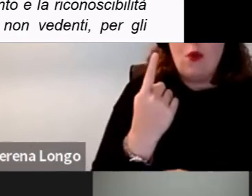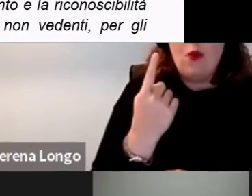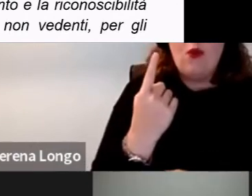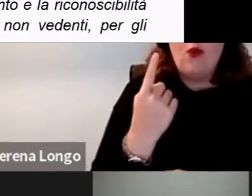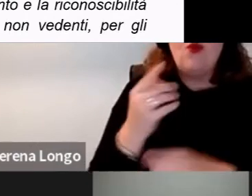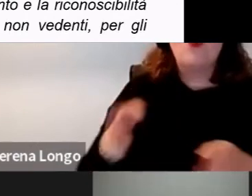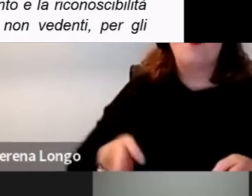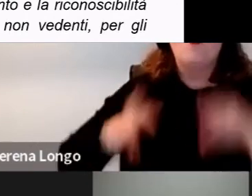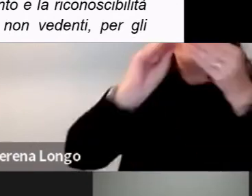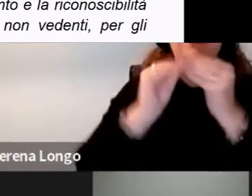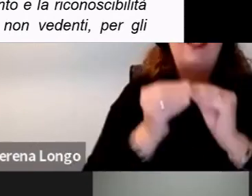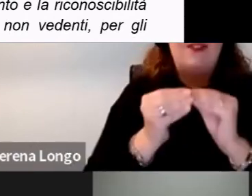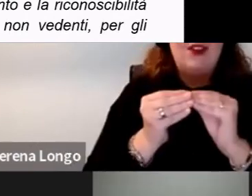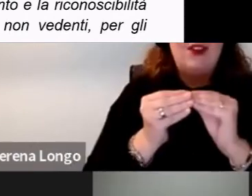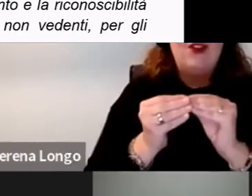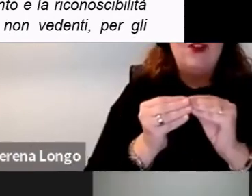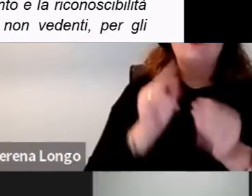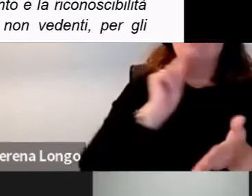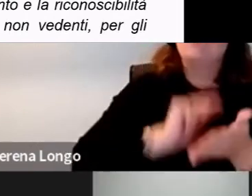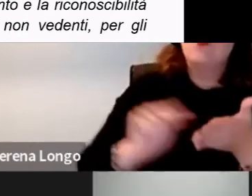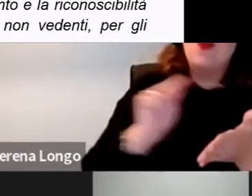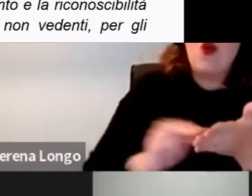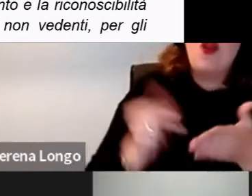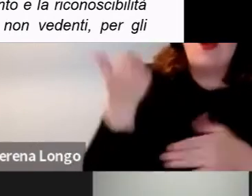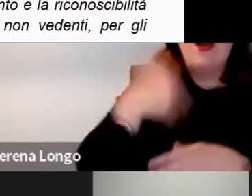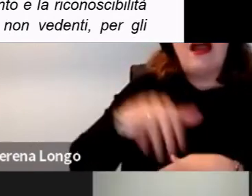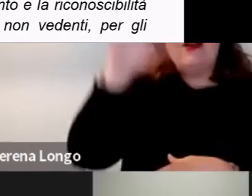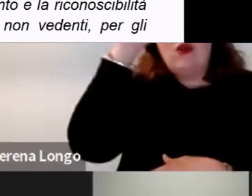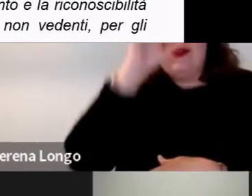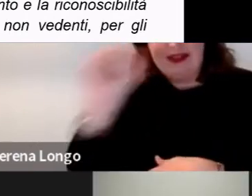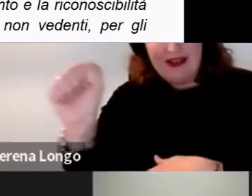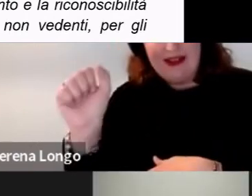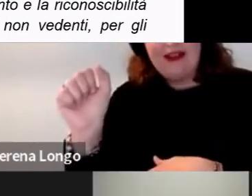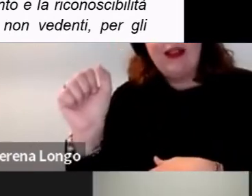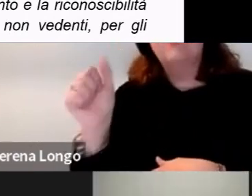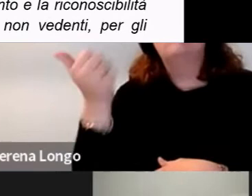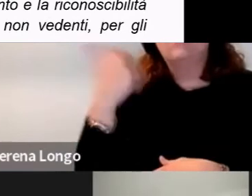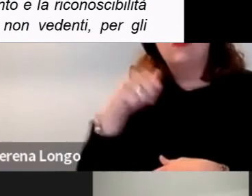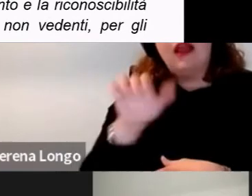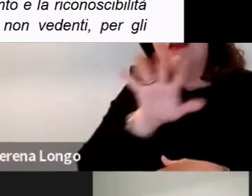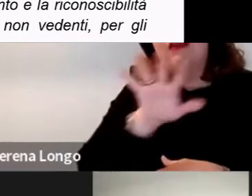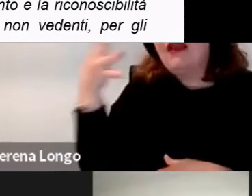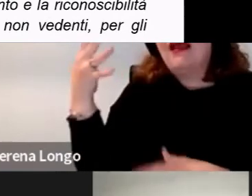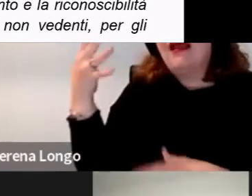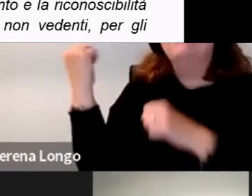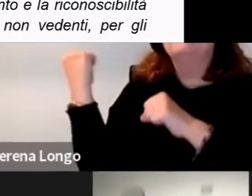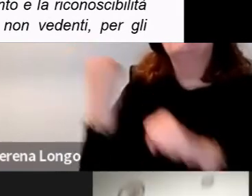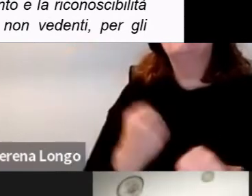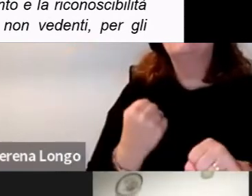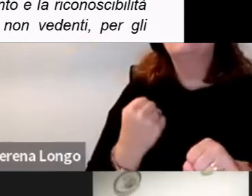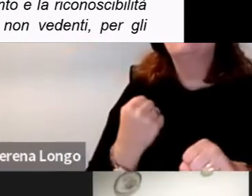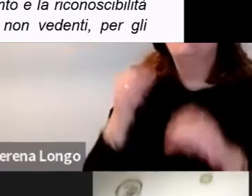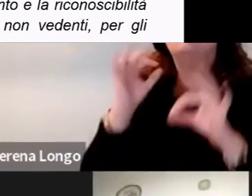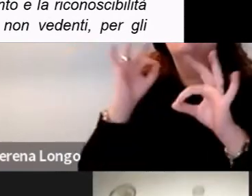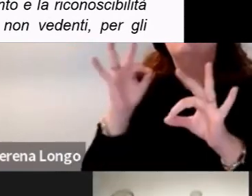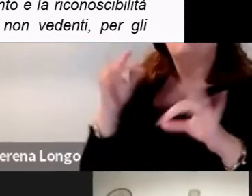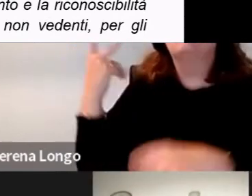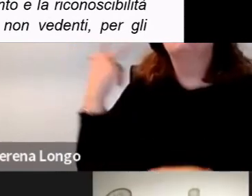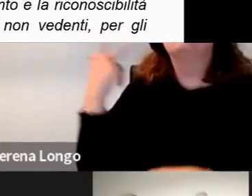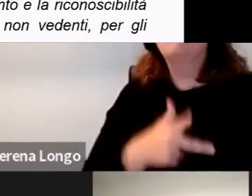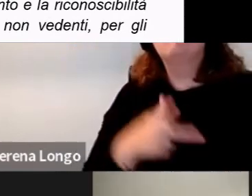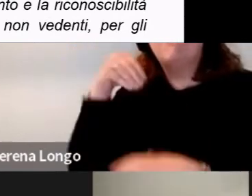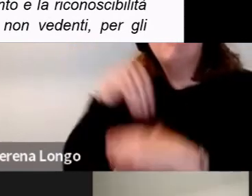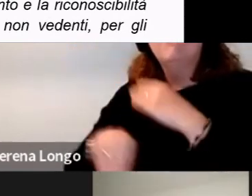istituzioni prescolastiche, scolastiche, comprese le università e delle altre istituzioni di interesse sociale nel settore